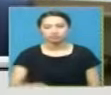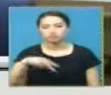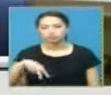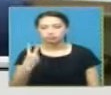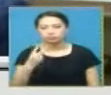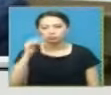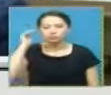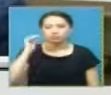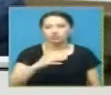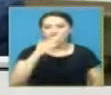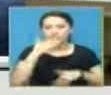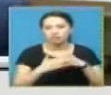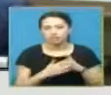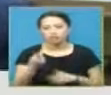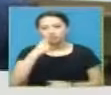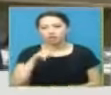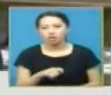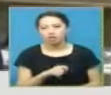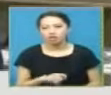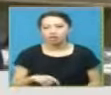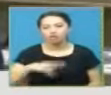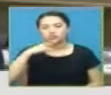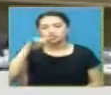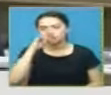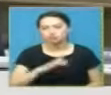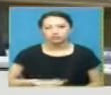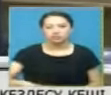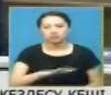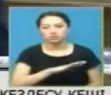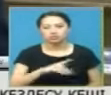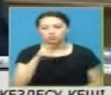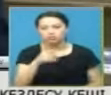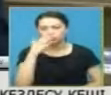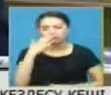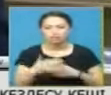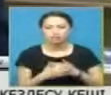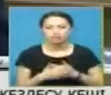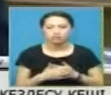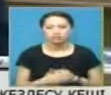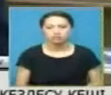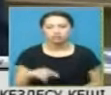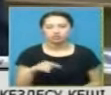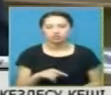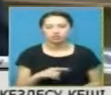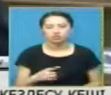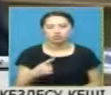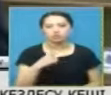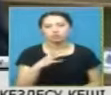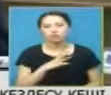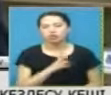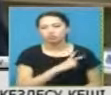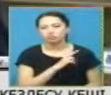22 мың ауған соғысы ардагерлерінің Қазақстан бойынша 1000-ға жуығы сол ауған жерінде ерлікпен қаза